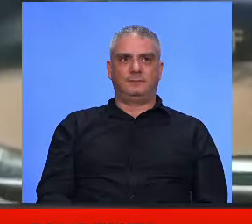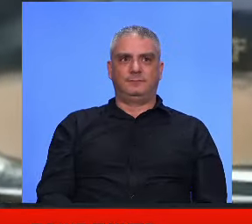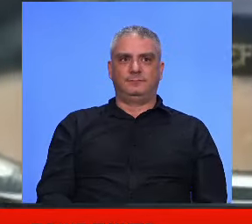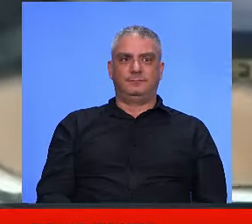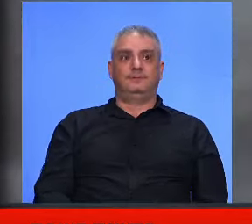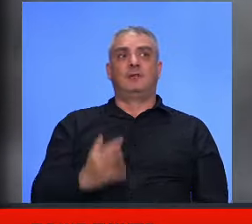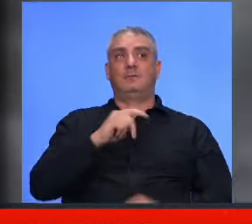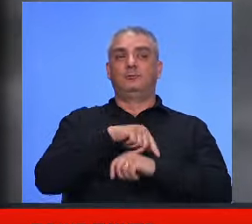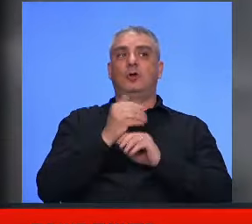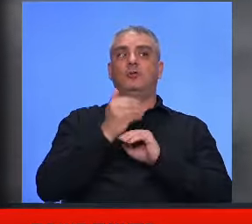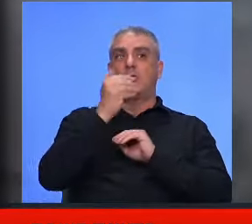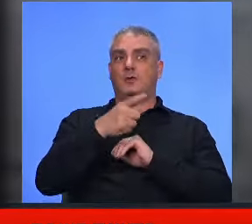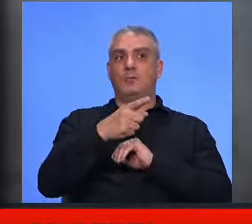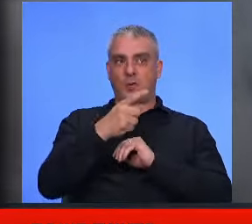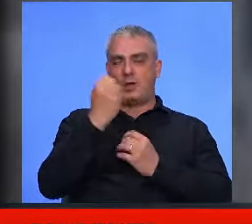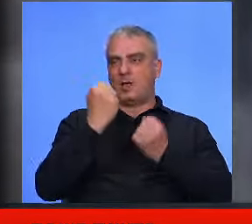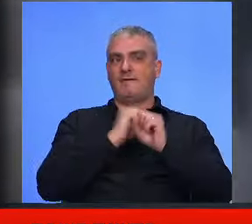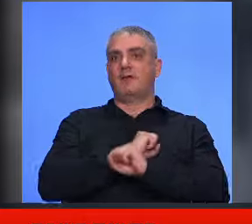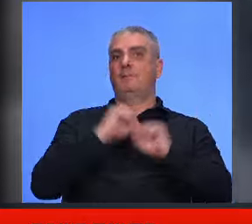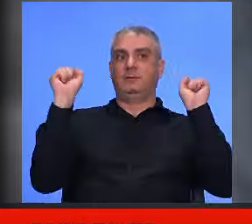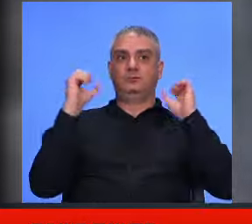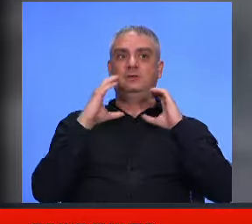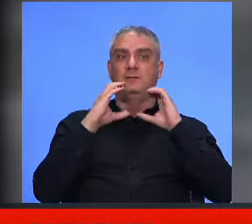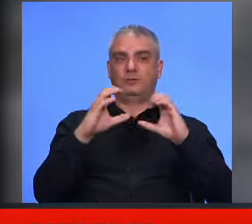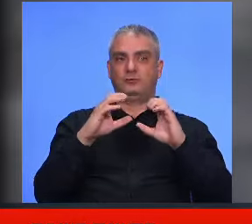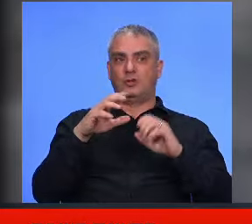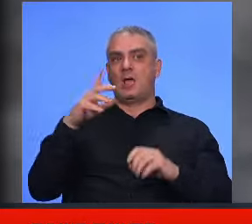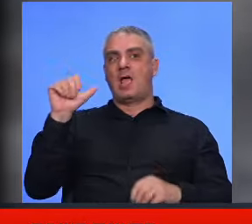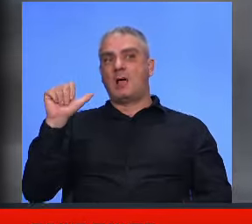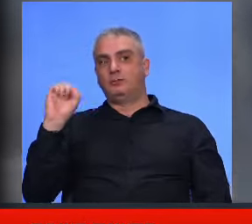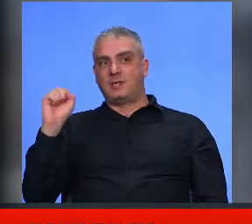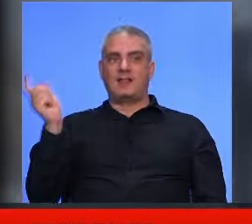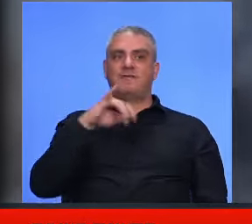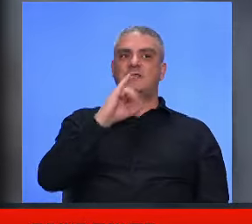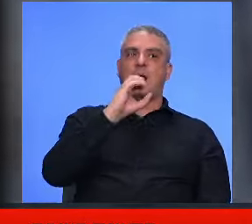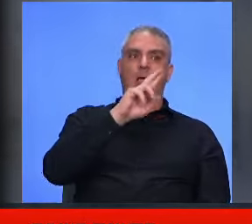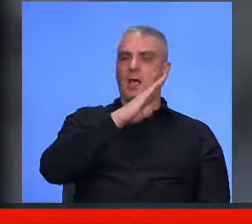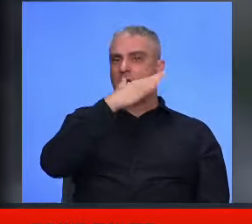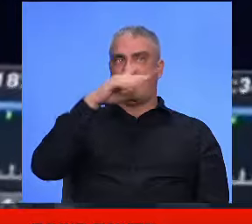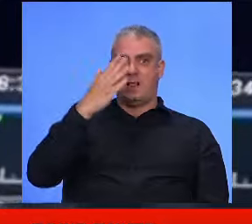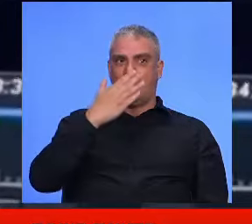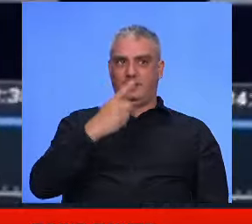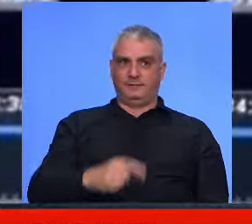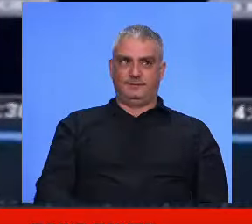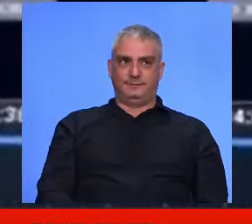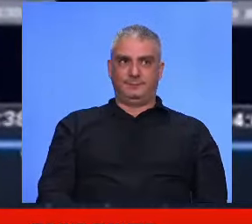כמה שעות מאוחר יותר, רכב מתפוצץ בכביש שבין אבו סנן לירקה שבגליל המערבי.